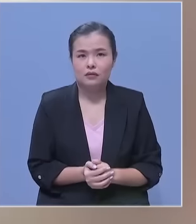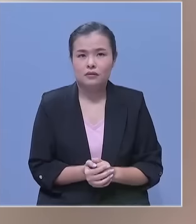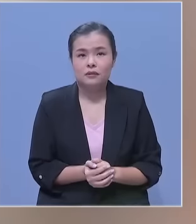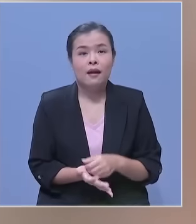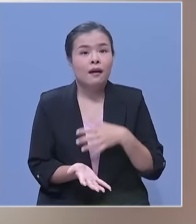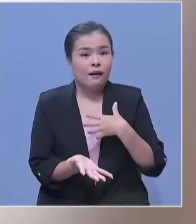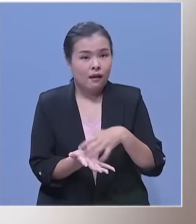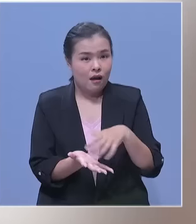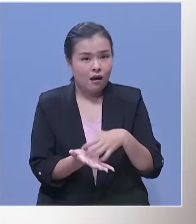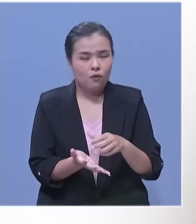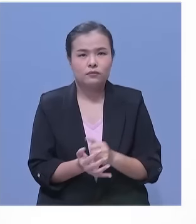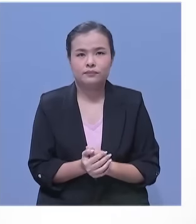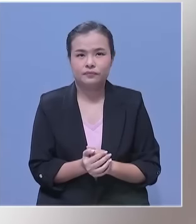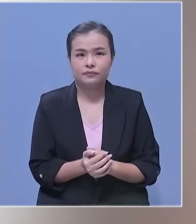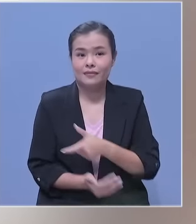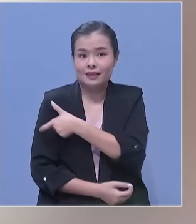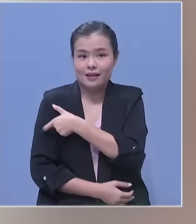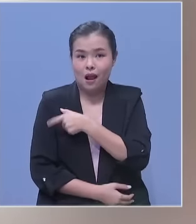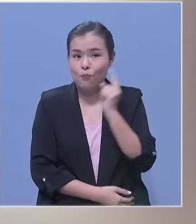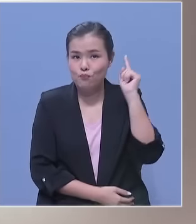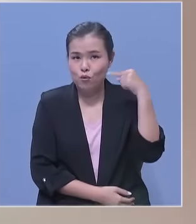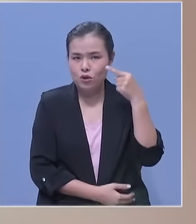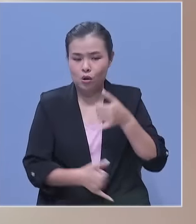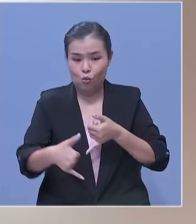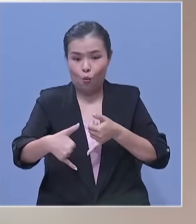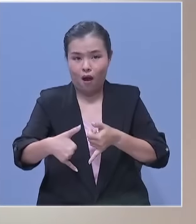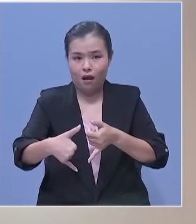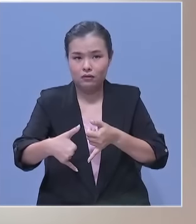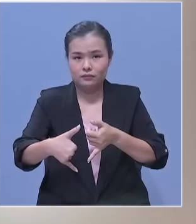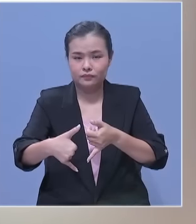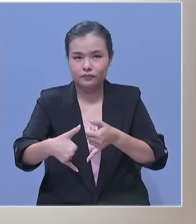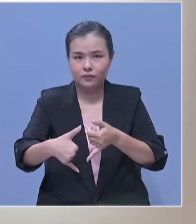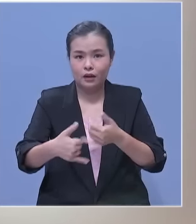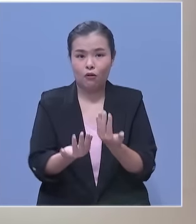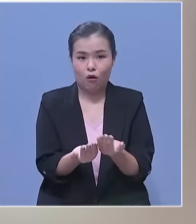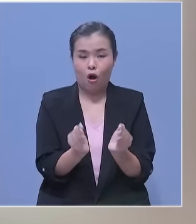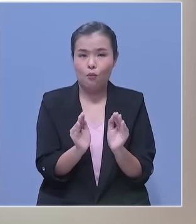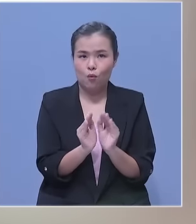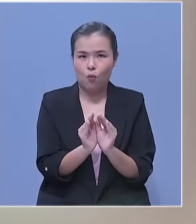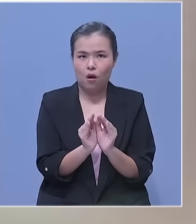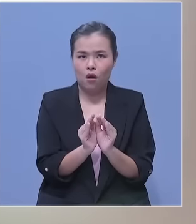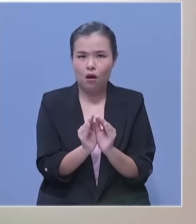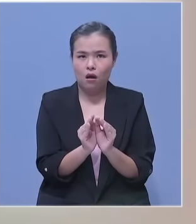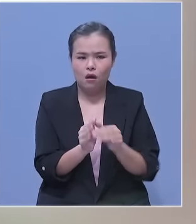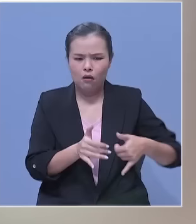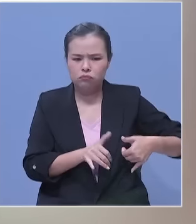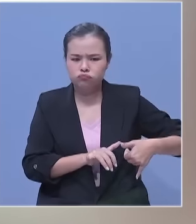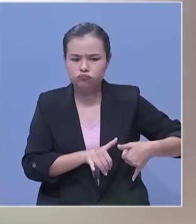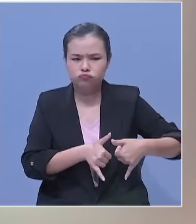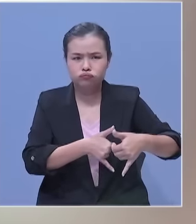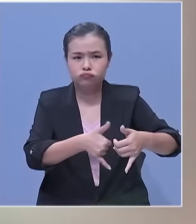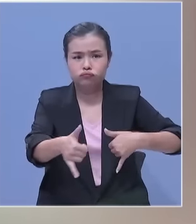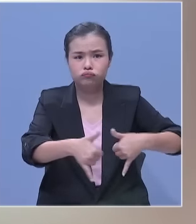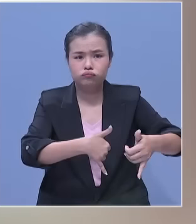ล่าต่อบอกว่าในจังหวะที่รปภ.ผู้หญิงคนนี้ยืนขวางครอบครัวเข า คนอื่นเข้าได้ปกติเลยค่ะ นี่ก็ภ